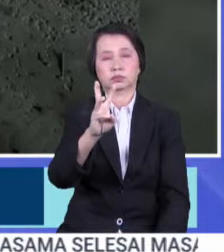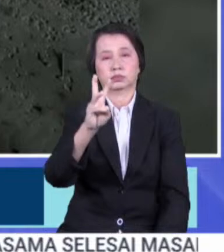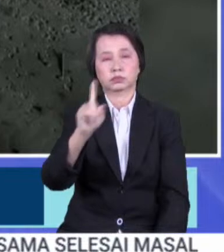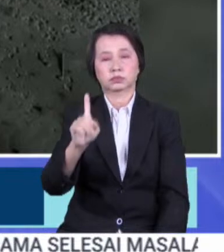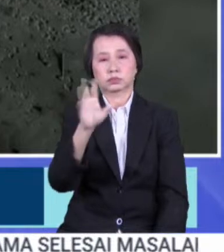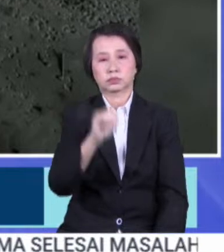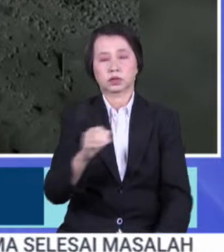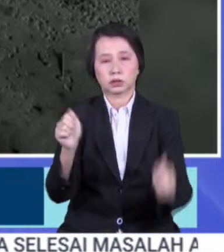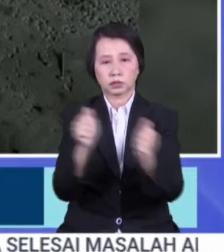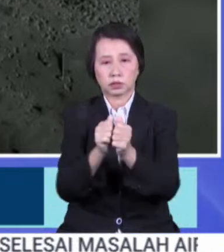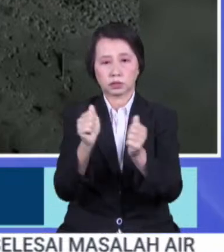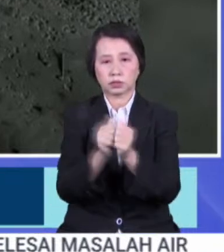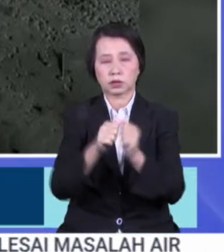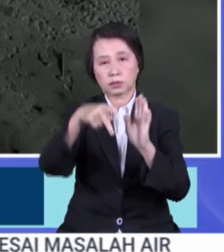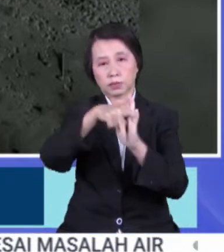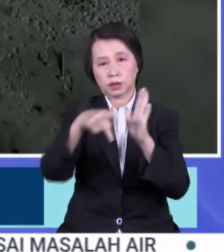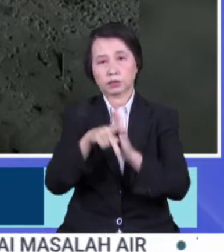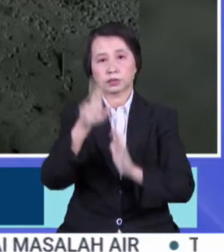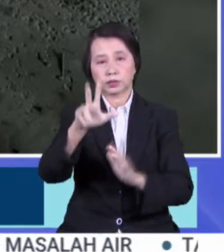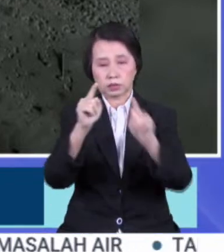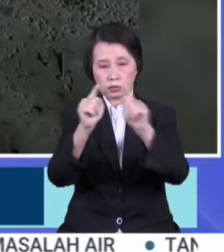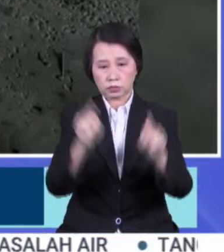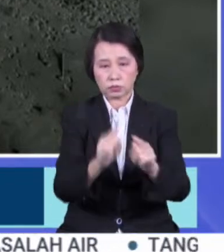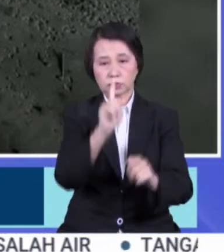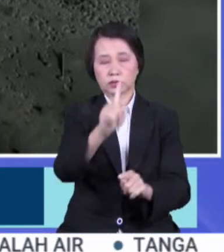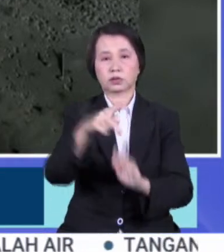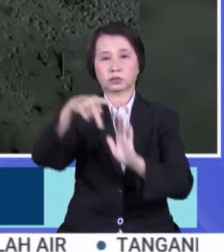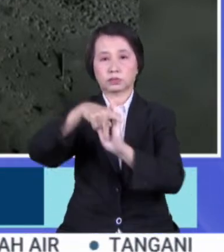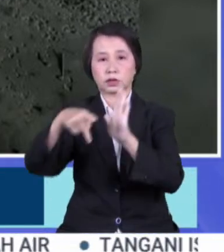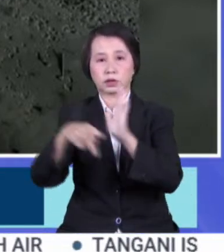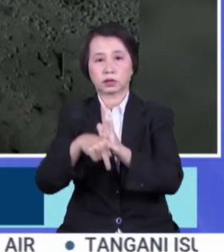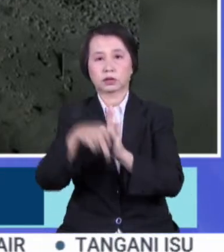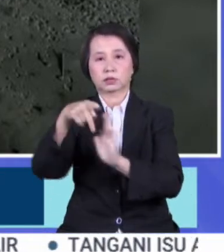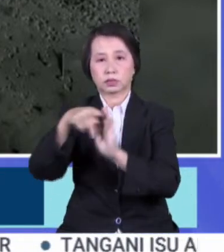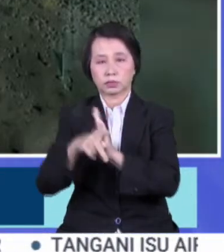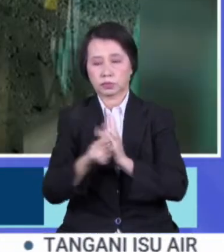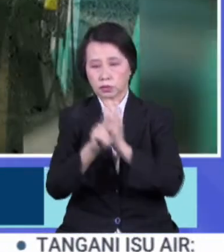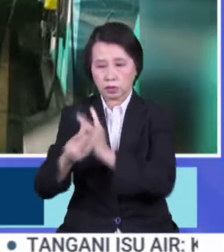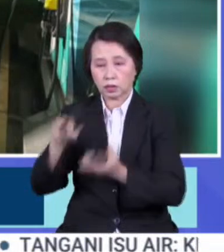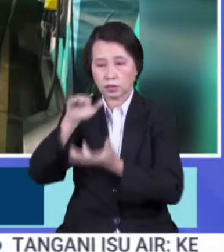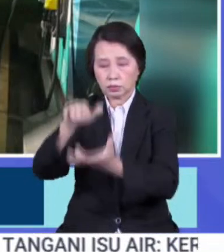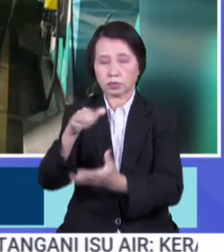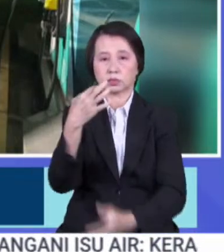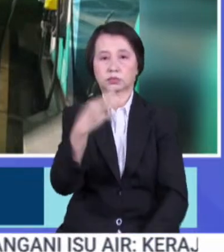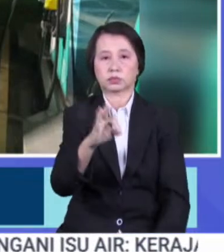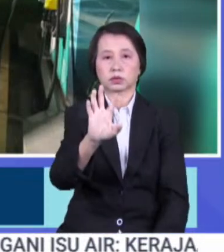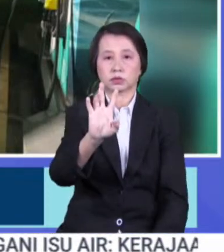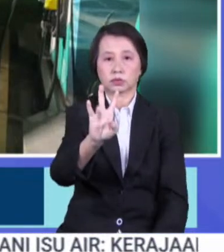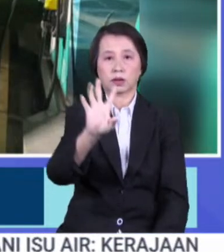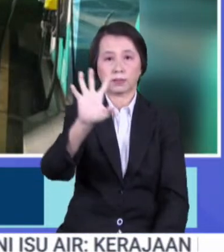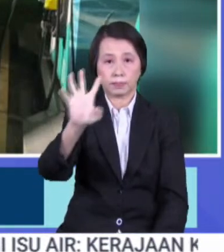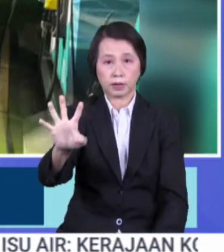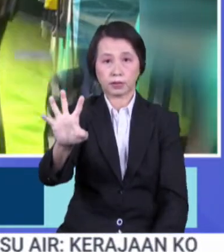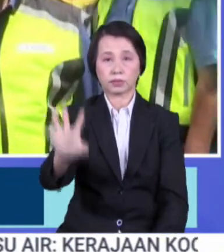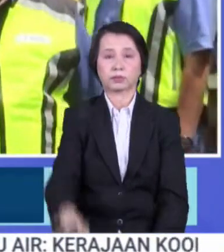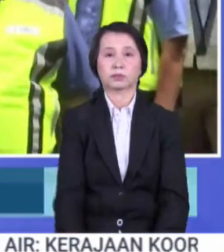dibaca bersama Peraturan 3-1 Peraturan-Peraturan Kawalan Bekalan 1974.